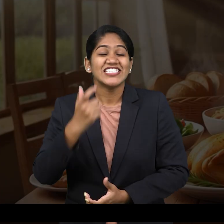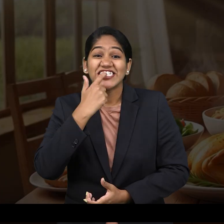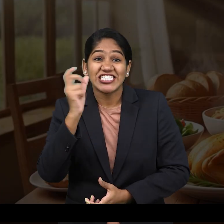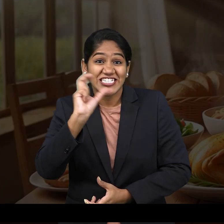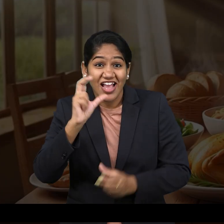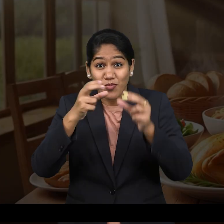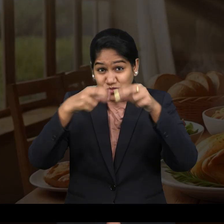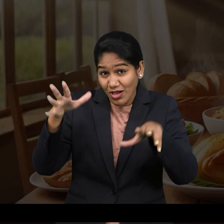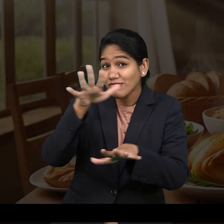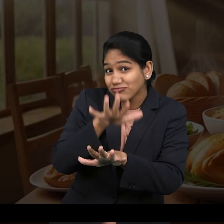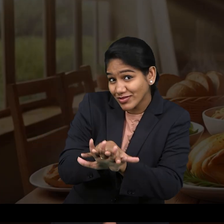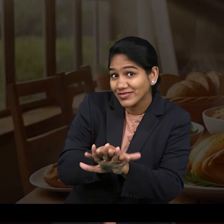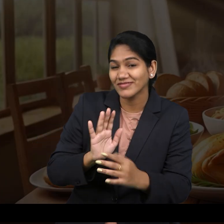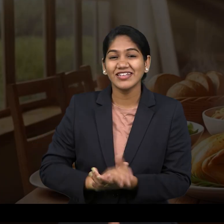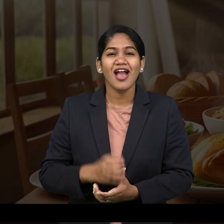గుడ్లు,